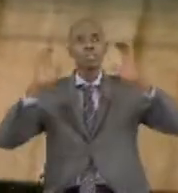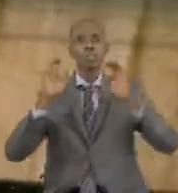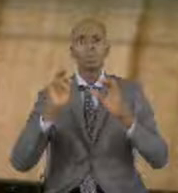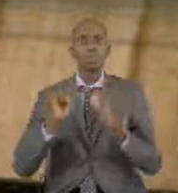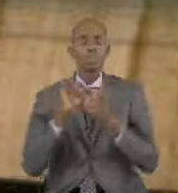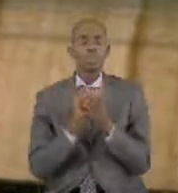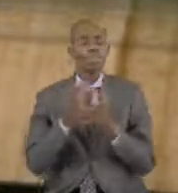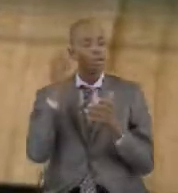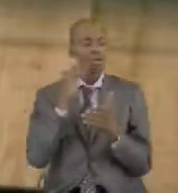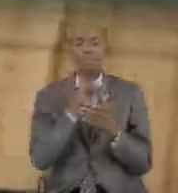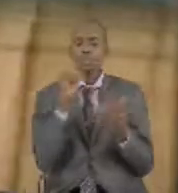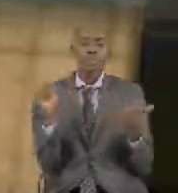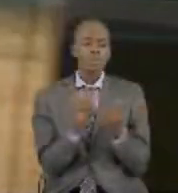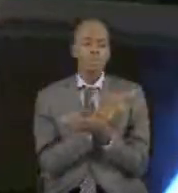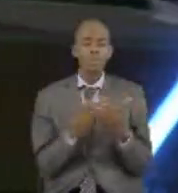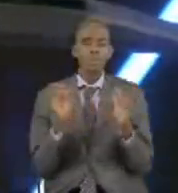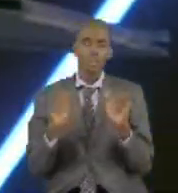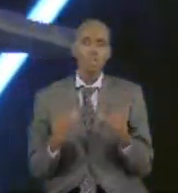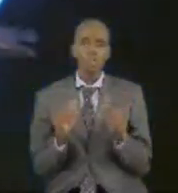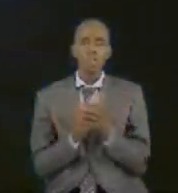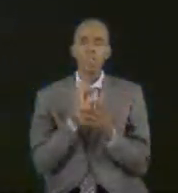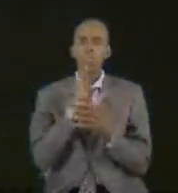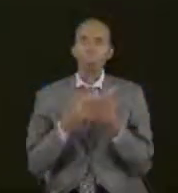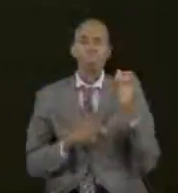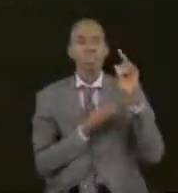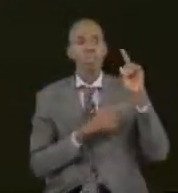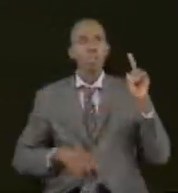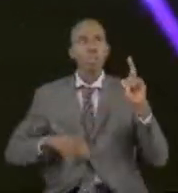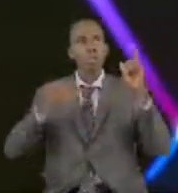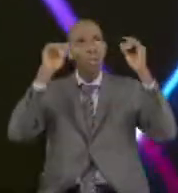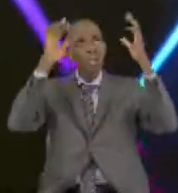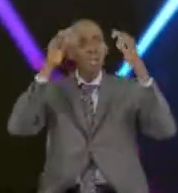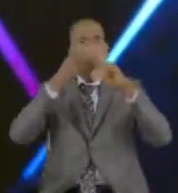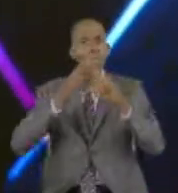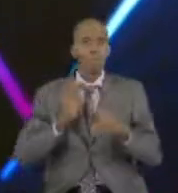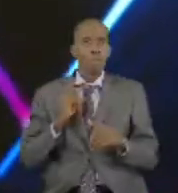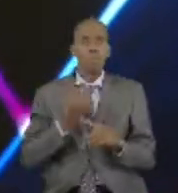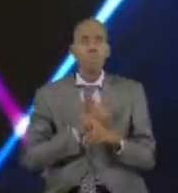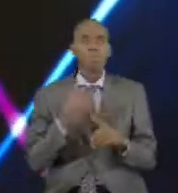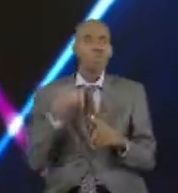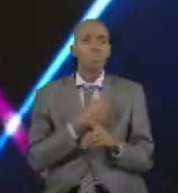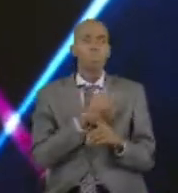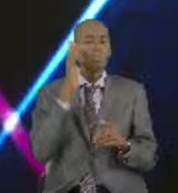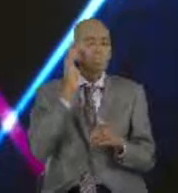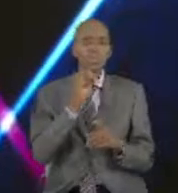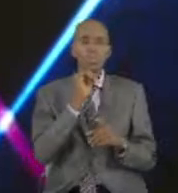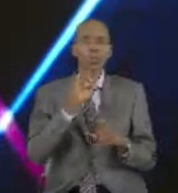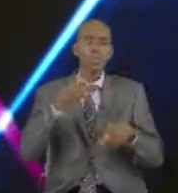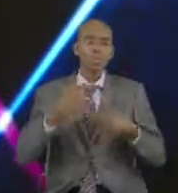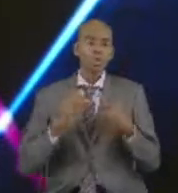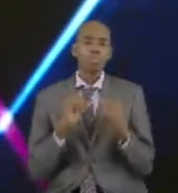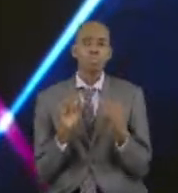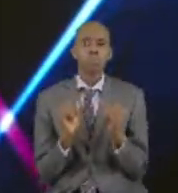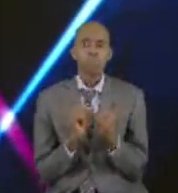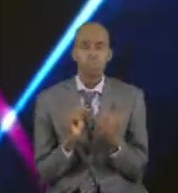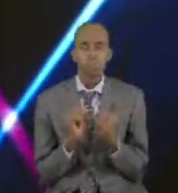la consécration qui était indestructible. C'est ce que le Seigneur veut de chacun de nous. Que nous n'allons pas